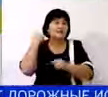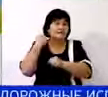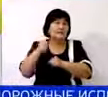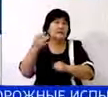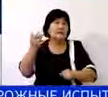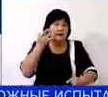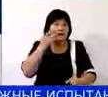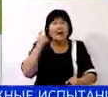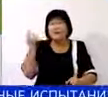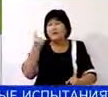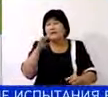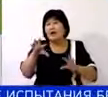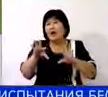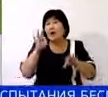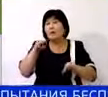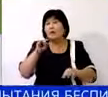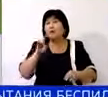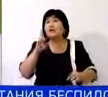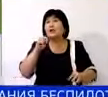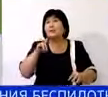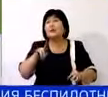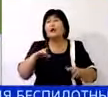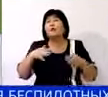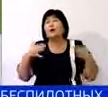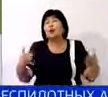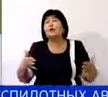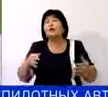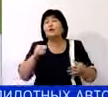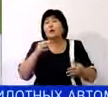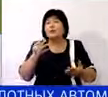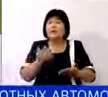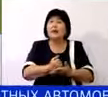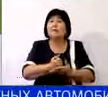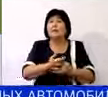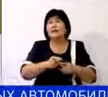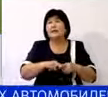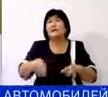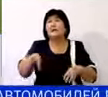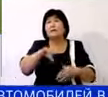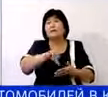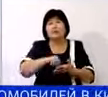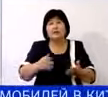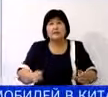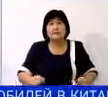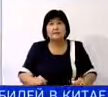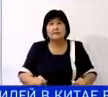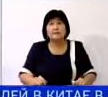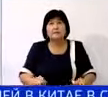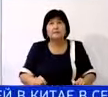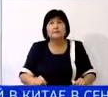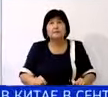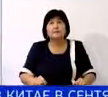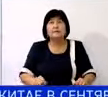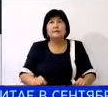команду. В первом отборочном туре кипрцы с большим трудом победили «Гжелани» из Косово. Танихи